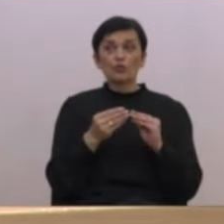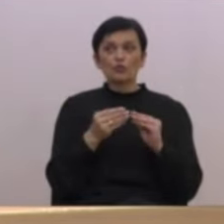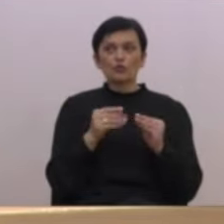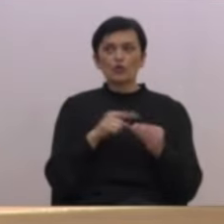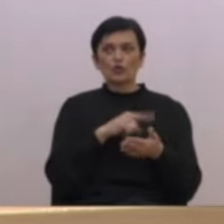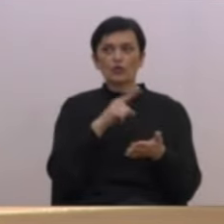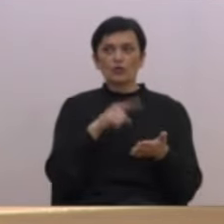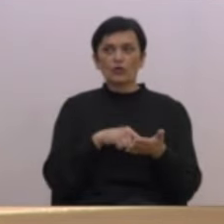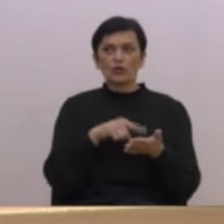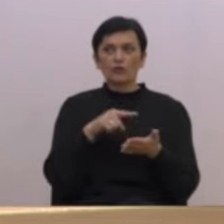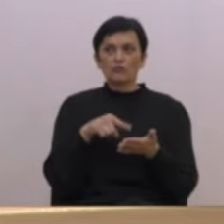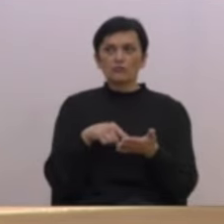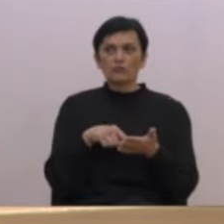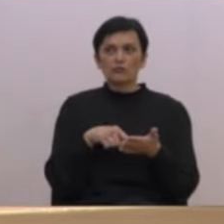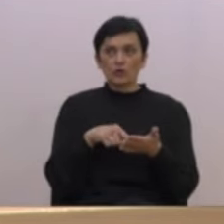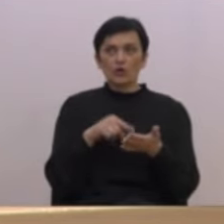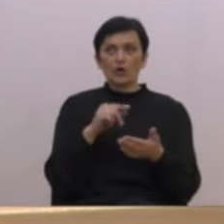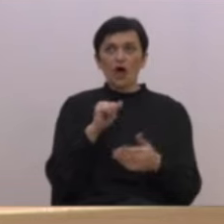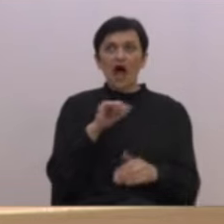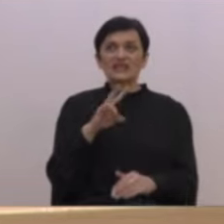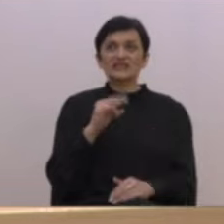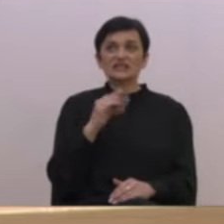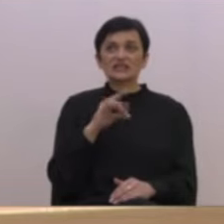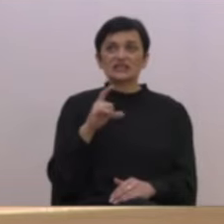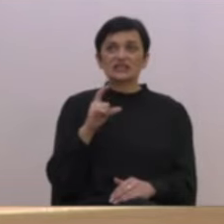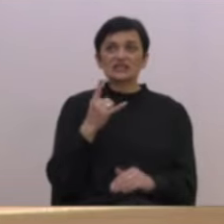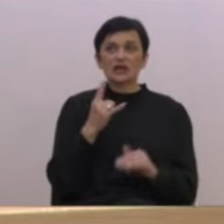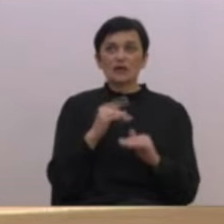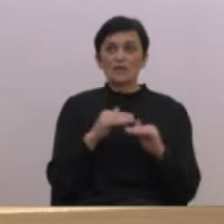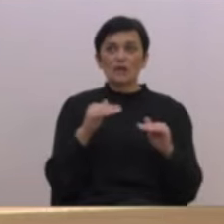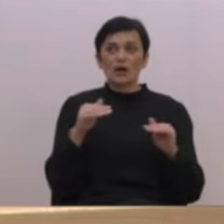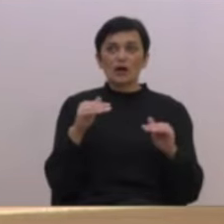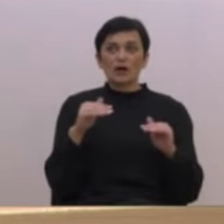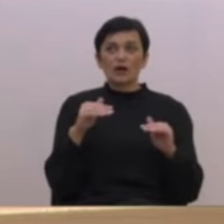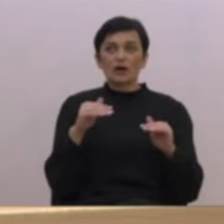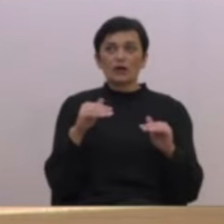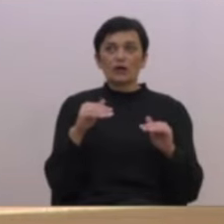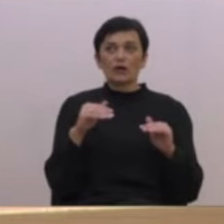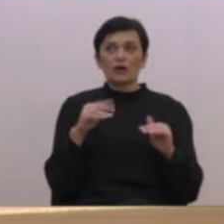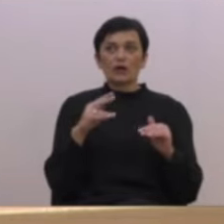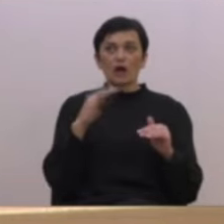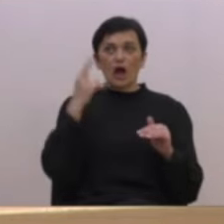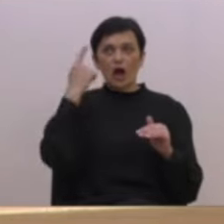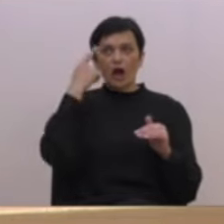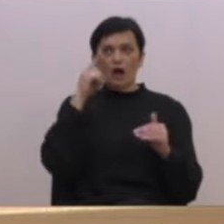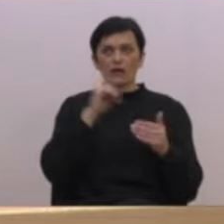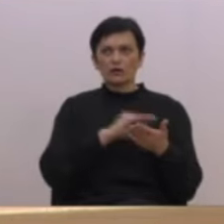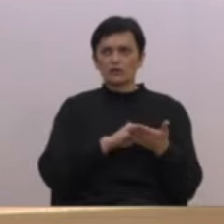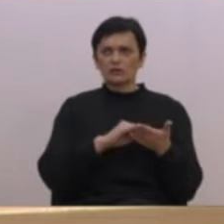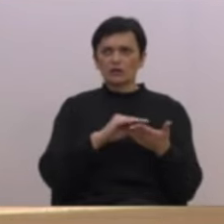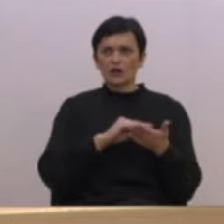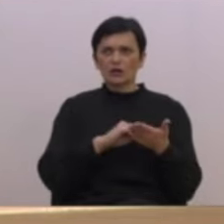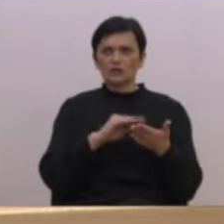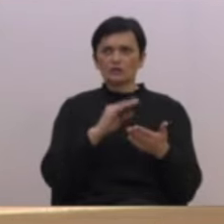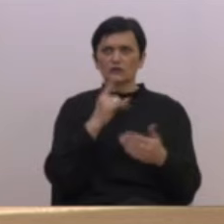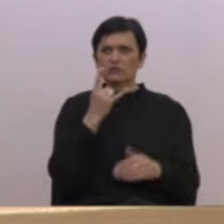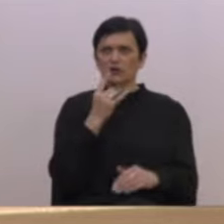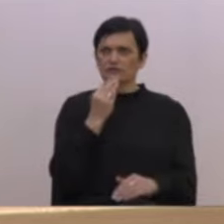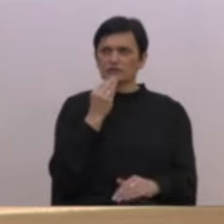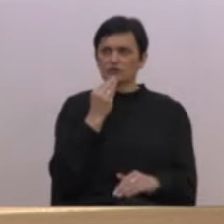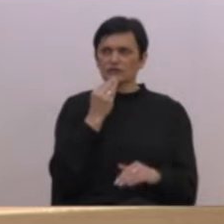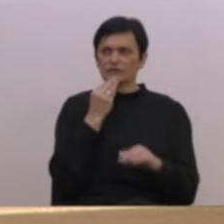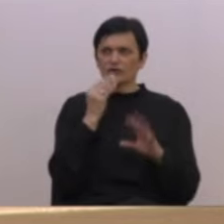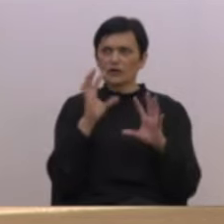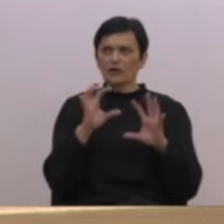ლაპარაკობენ ქალები. ანი წითლიძეს შემოაქვს ბავშვების საკითხები ამ პარლამენტში და აინცირებს, ხო? ბავშვების კვების საკითხს. არც